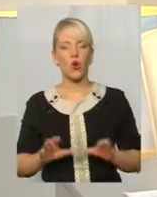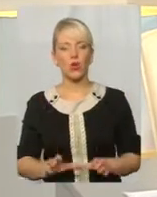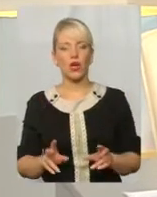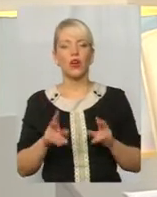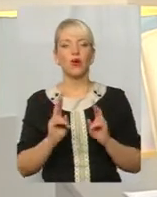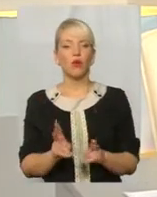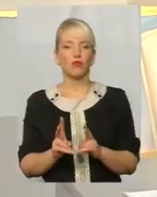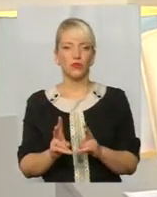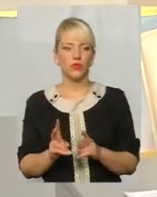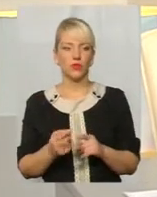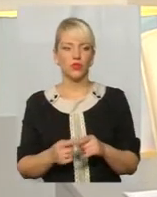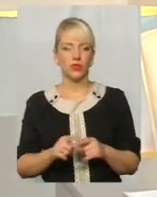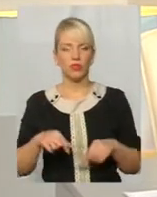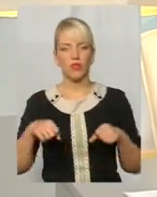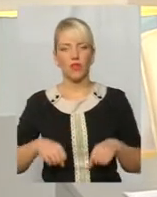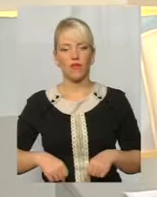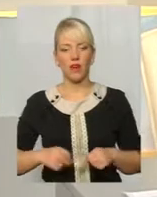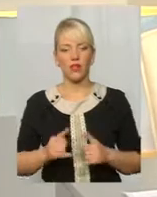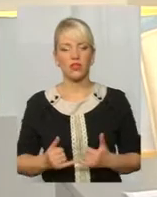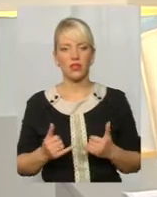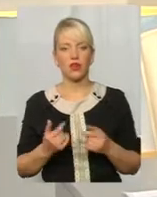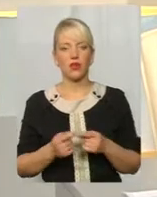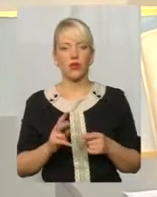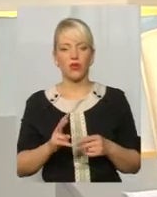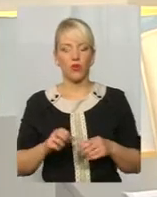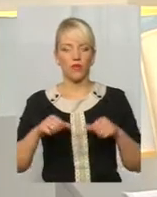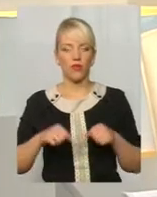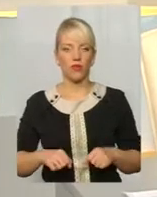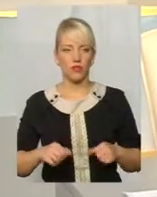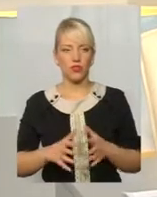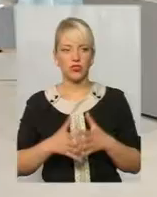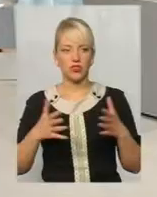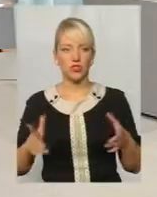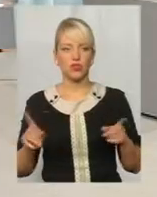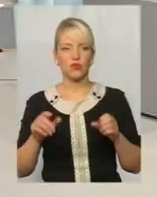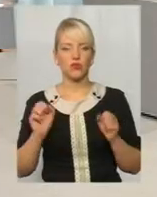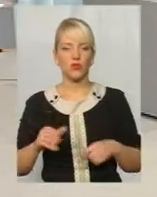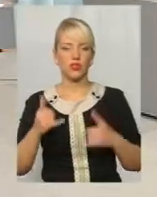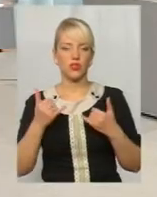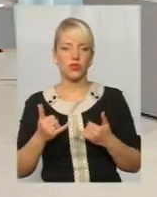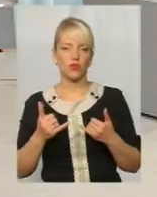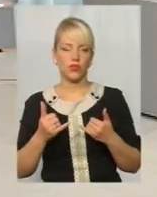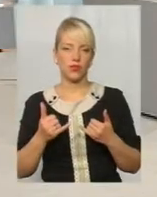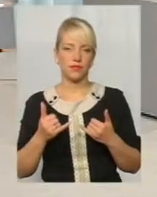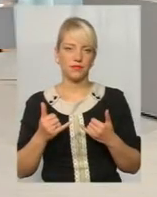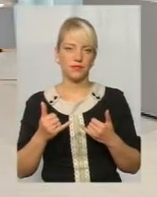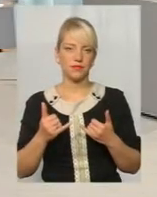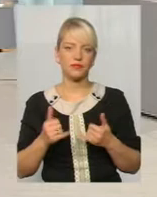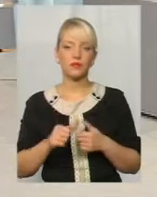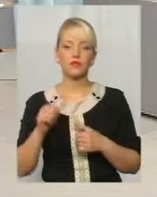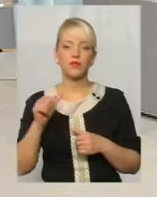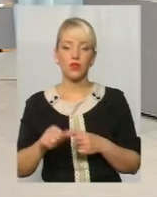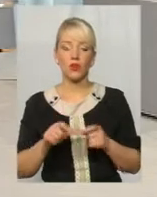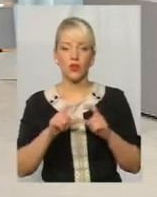кому ті повноваження, для кого повноваження розширилися, і що може на сьогодні, зокрема, і